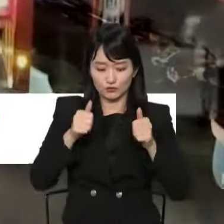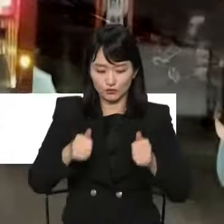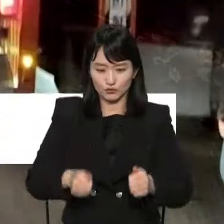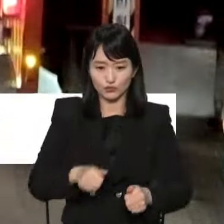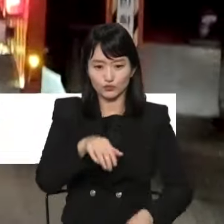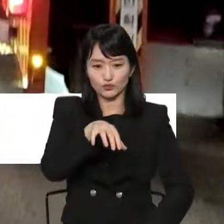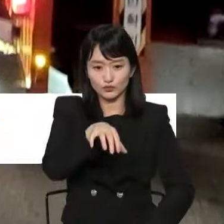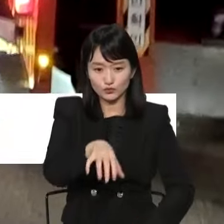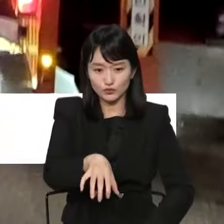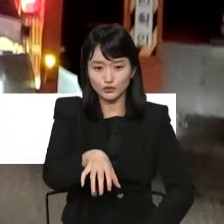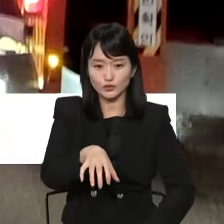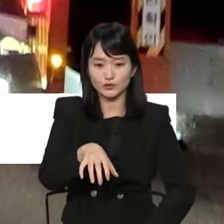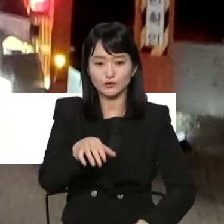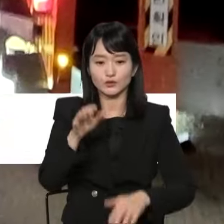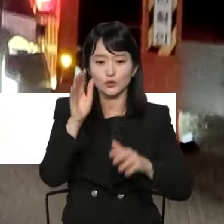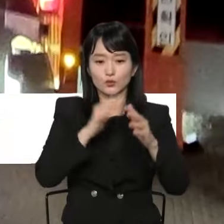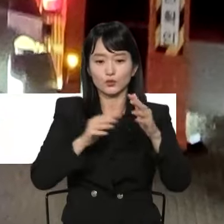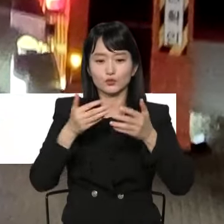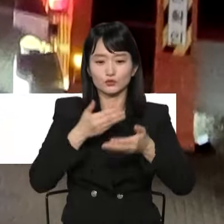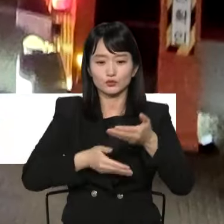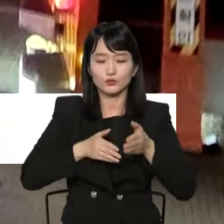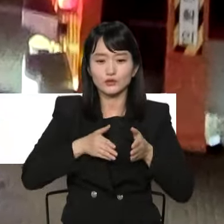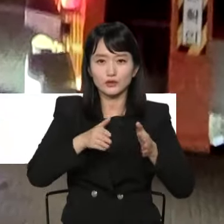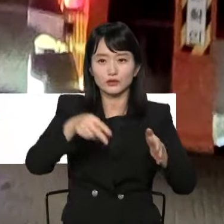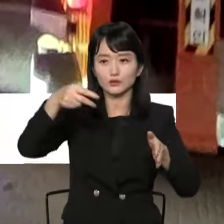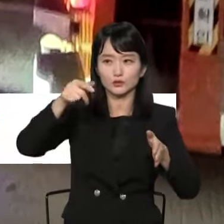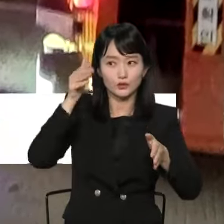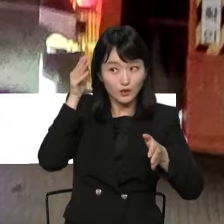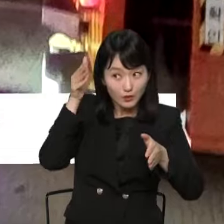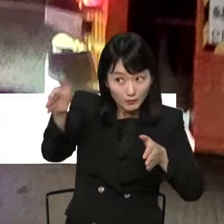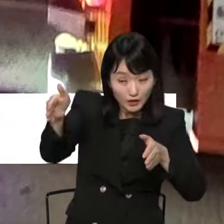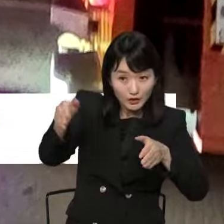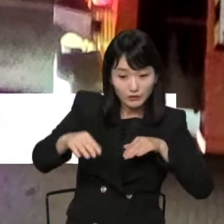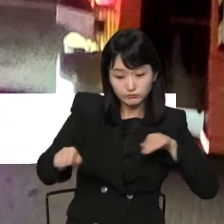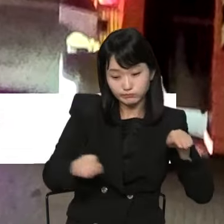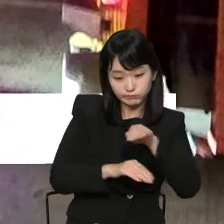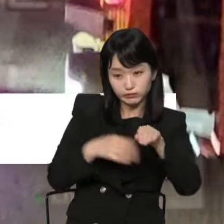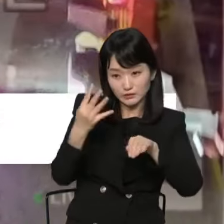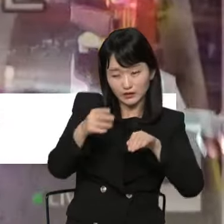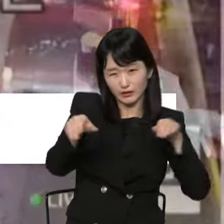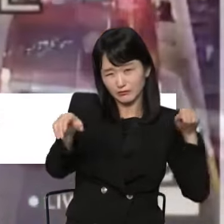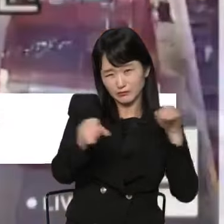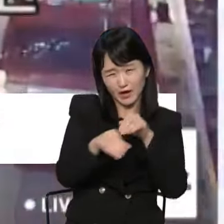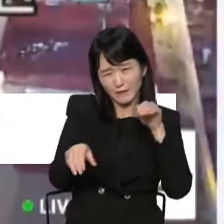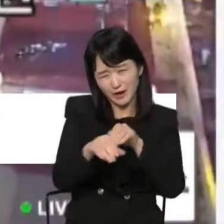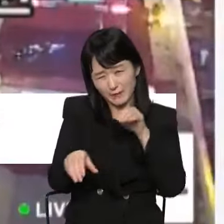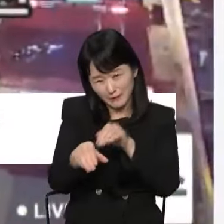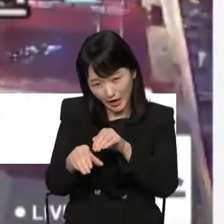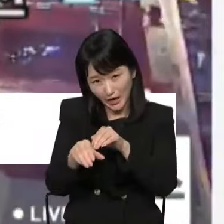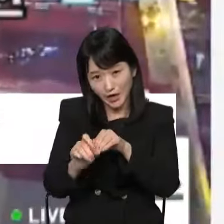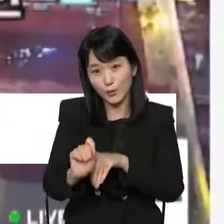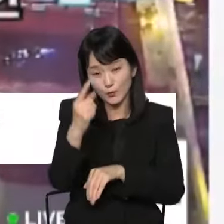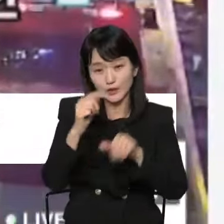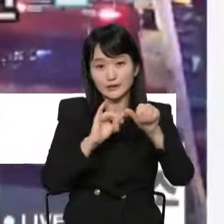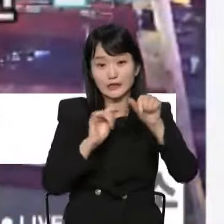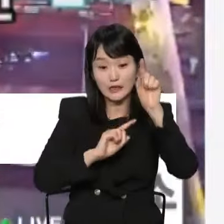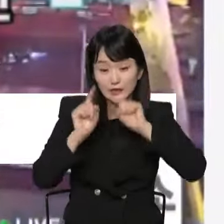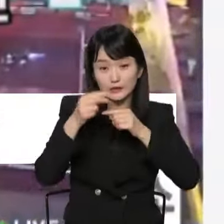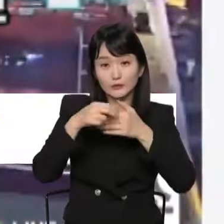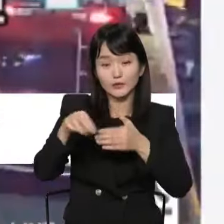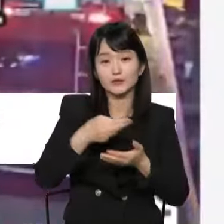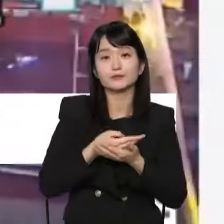백제휴게소 주변에서 서천 방향으로 달리던 승용차 억대가 이따라 추돌했습니다 사고로 다섯 명이 다쳐